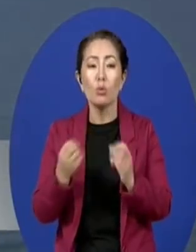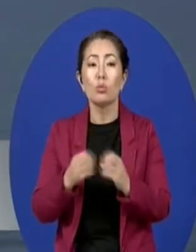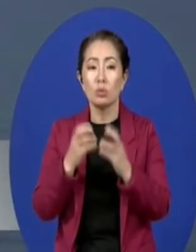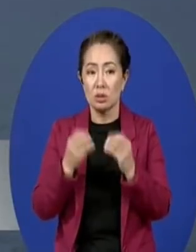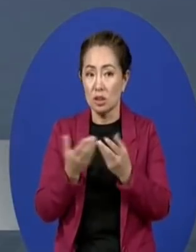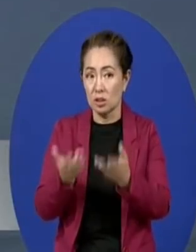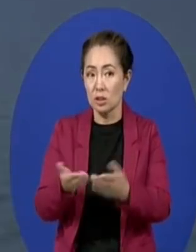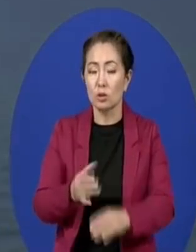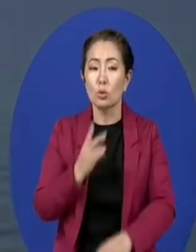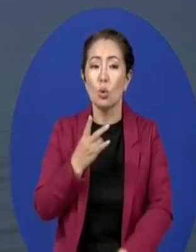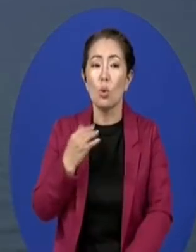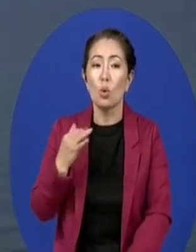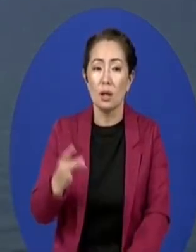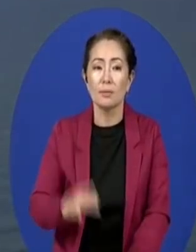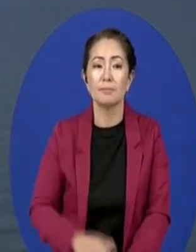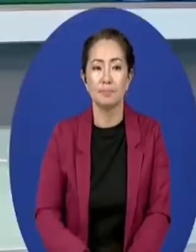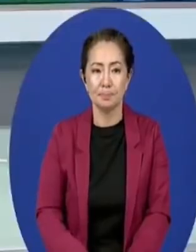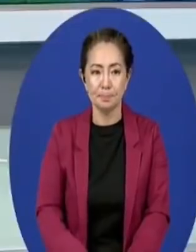бүрдүүлдэг юм а.